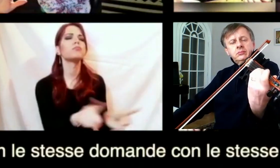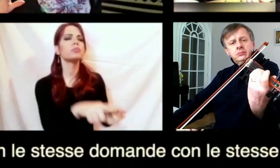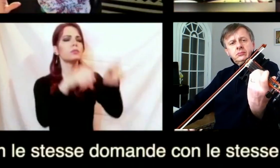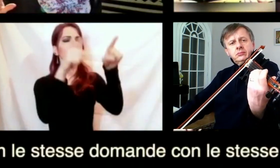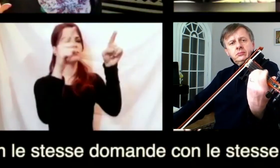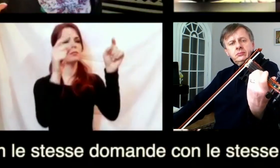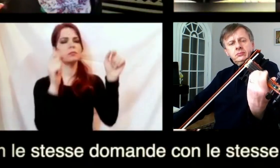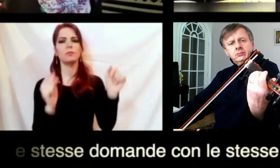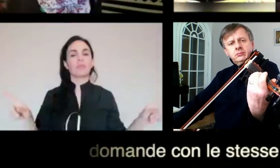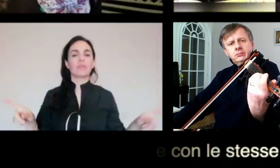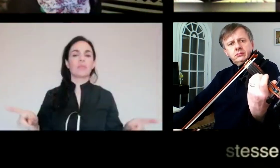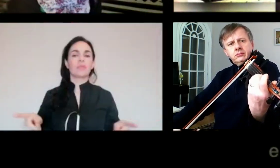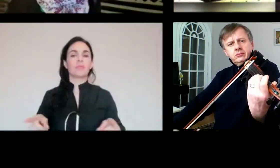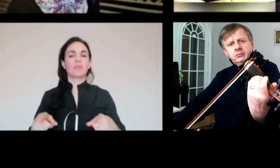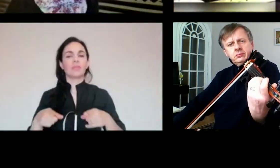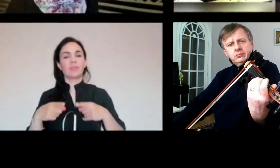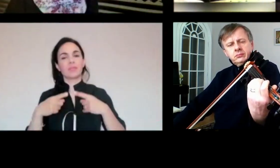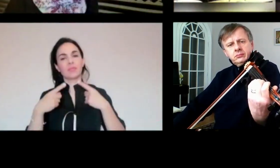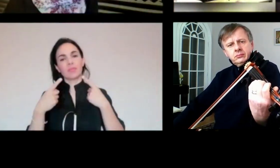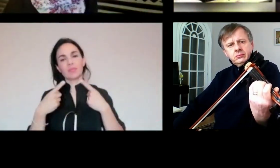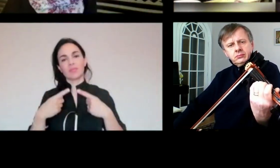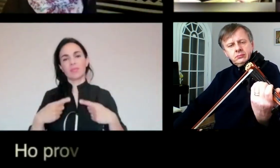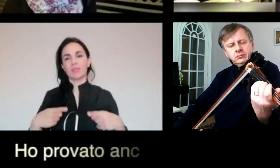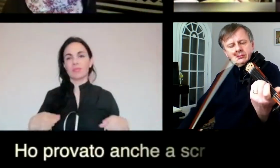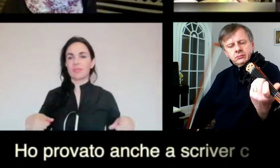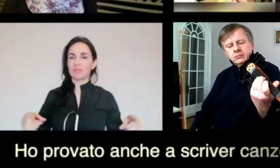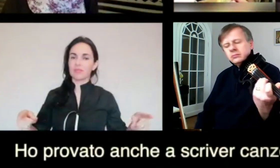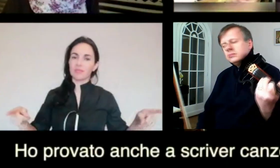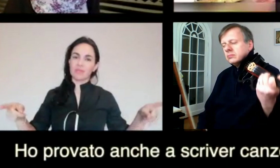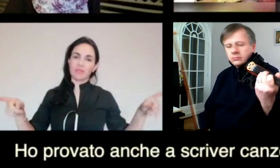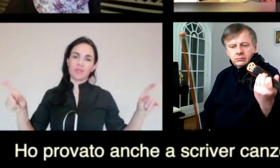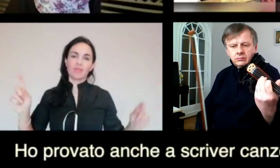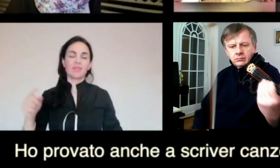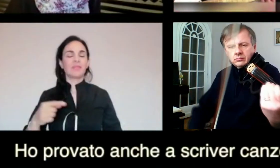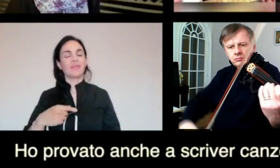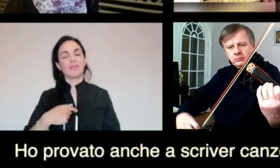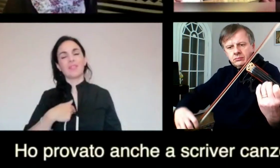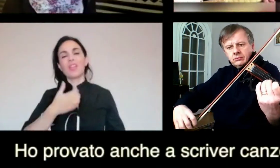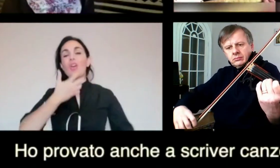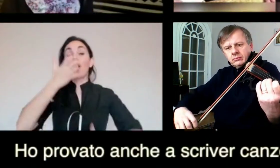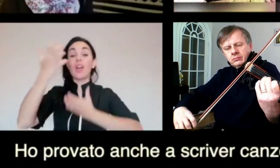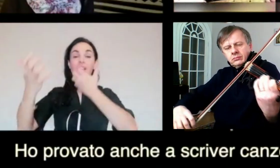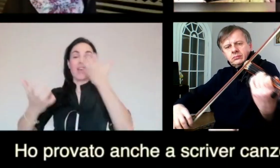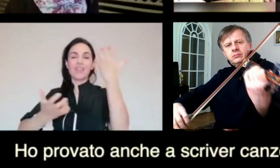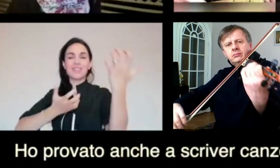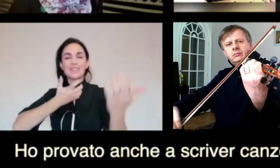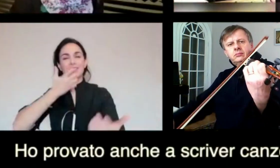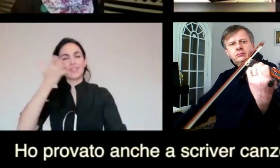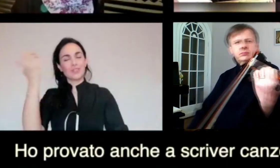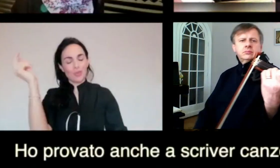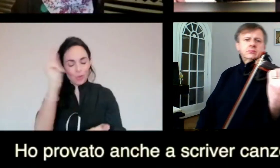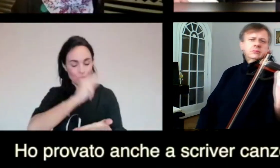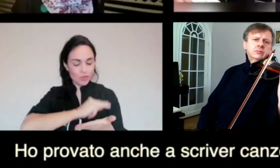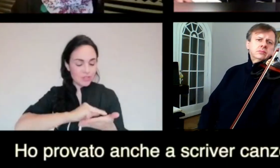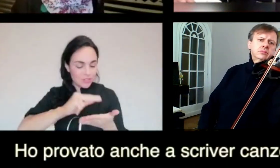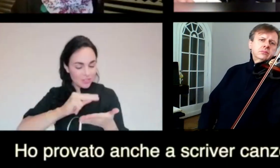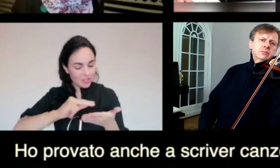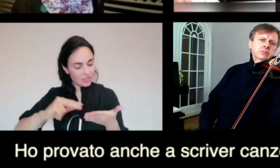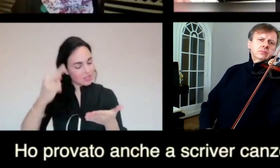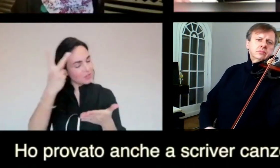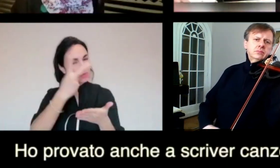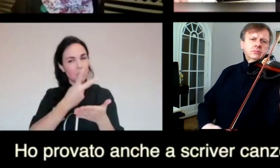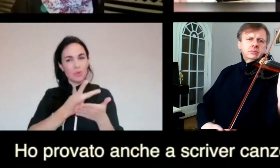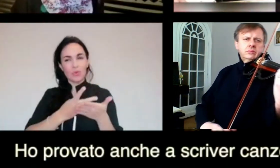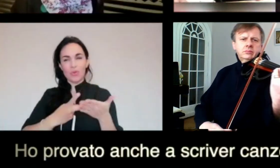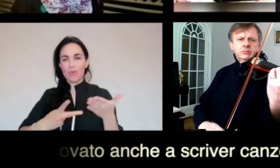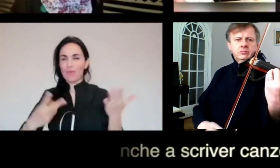stesse paure. Ho provato anche a